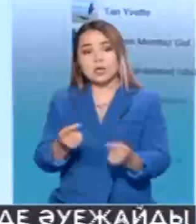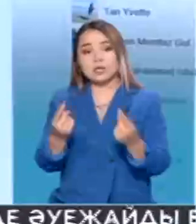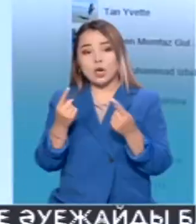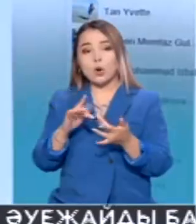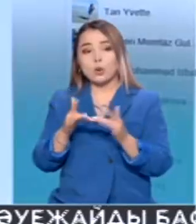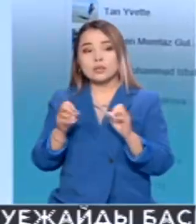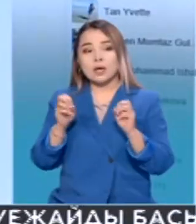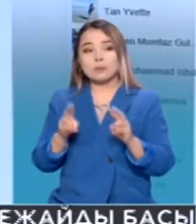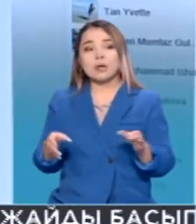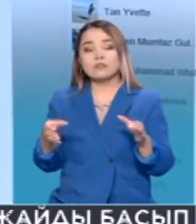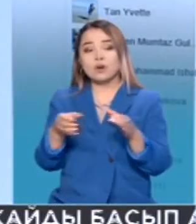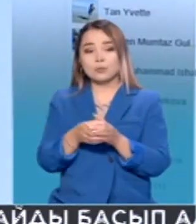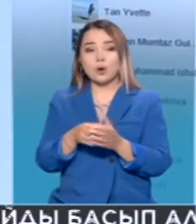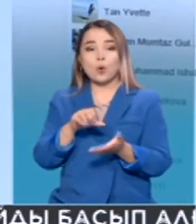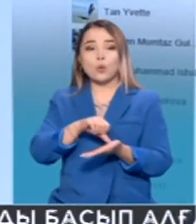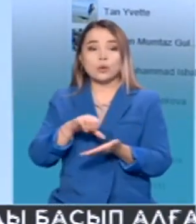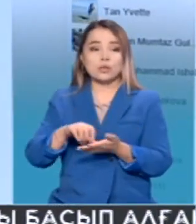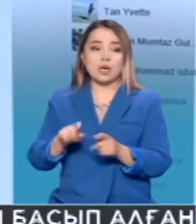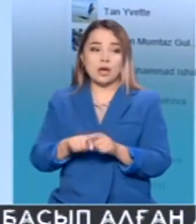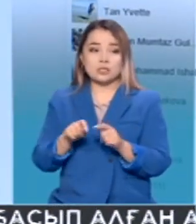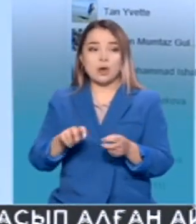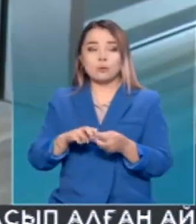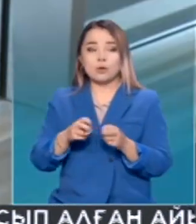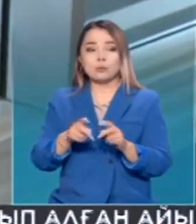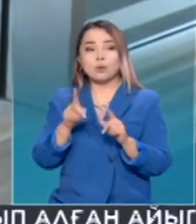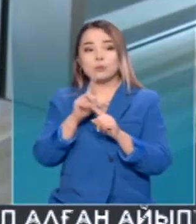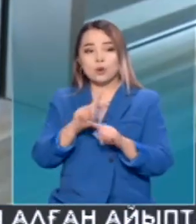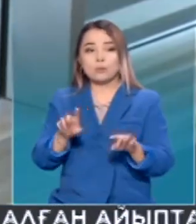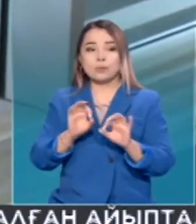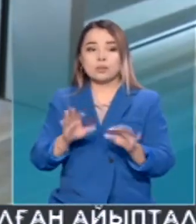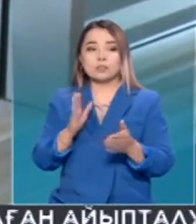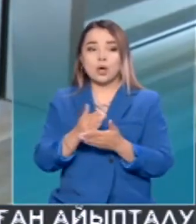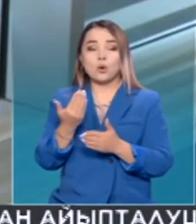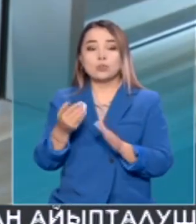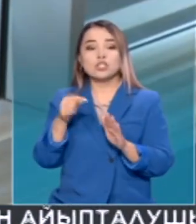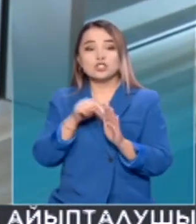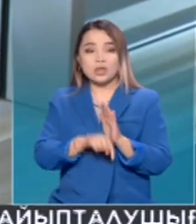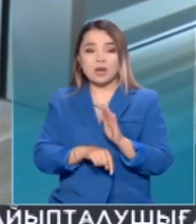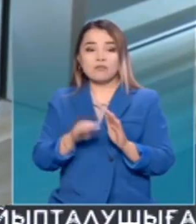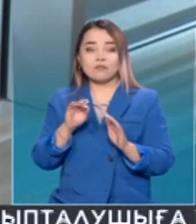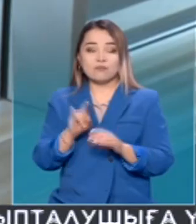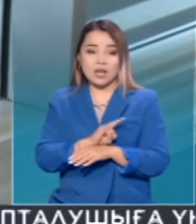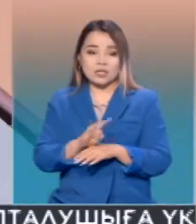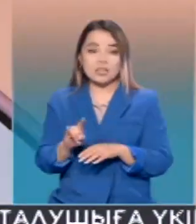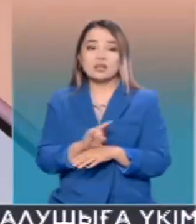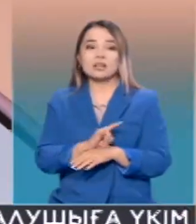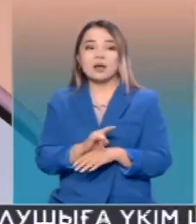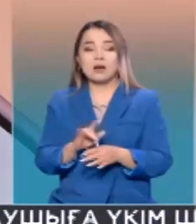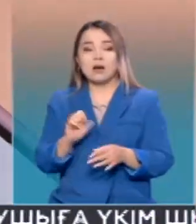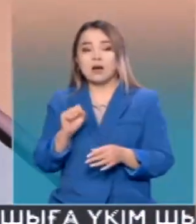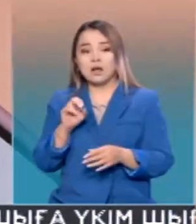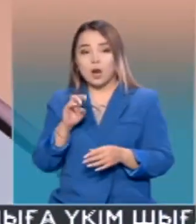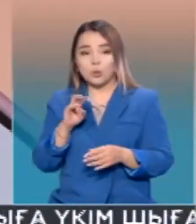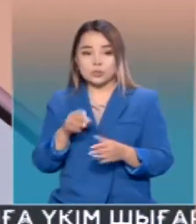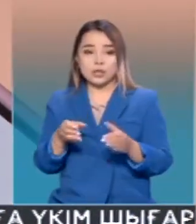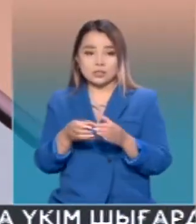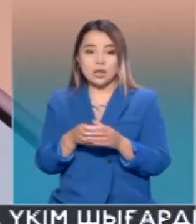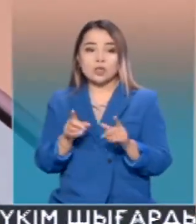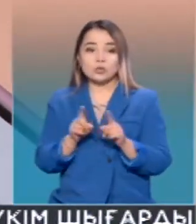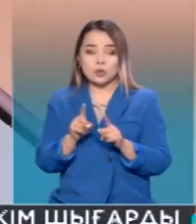онлайн платформалардың өкілдіктерін ашуда проблема болмайды деп отыр. Оның үстіне фейк аккаунттармен де күрес